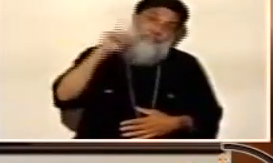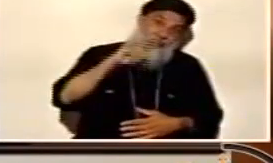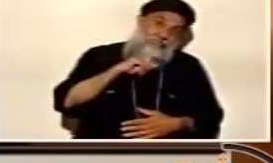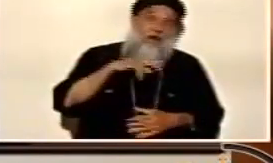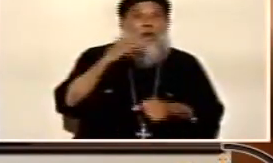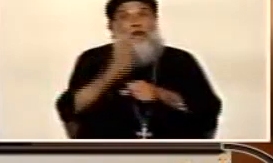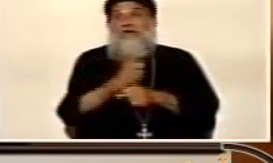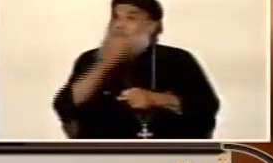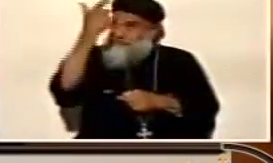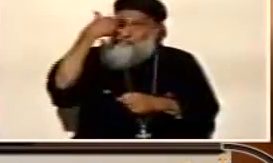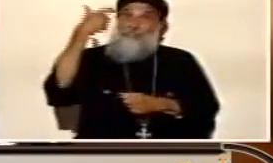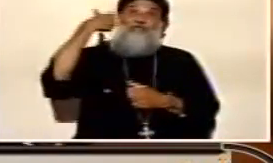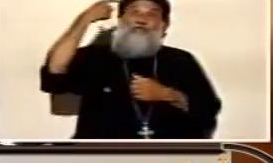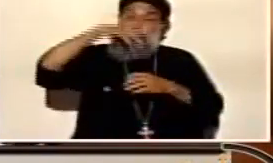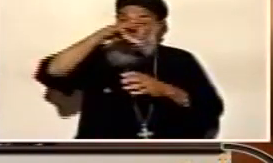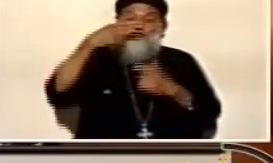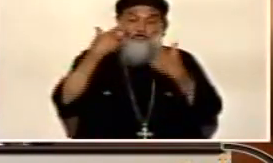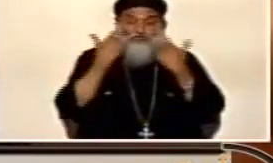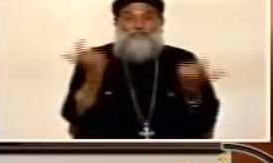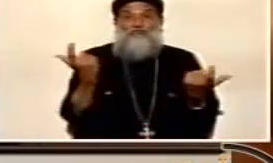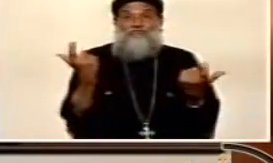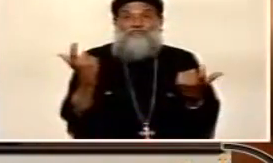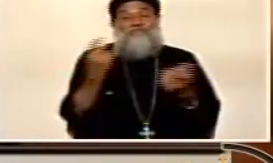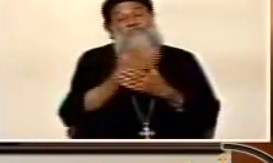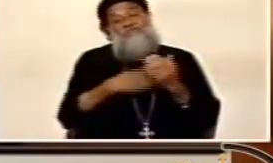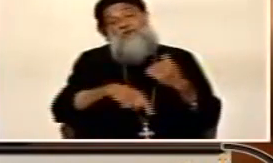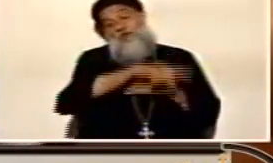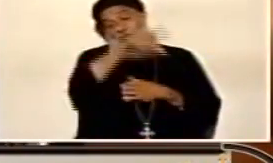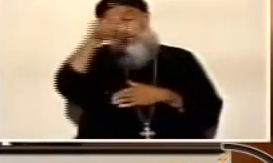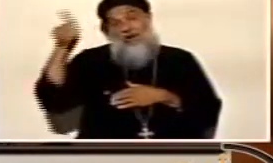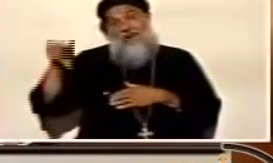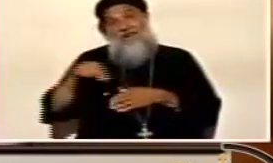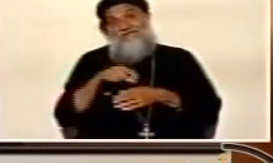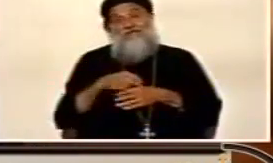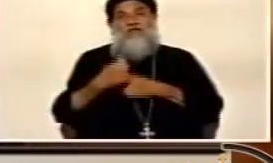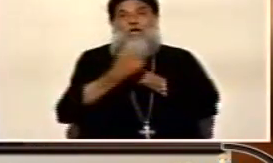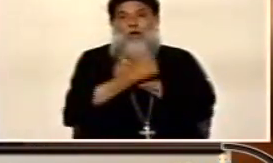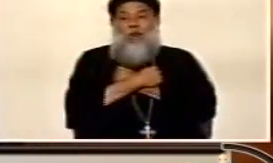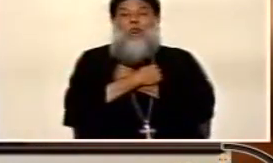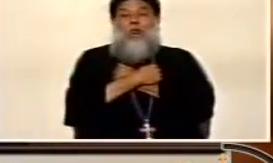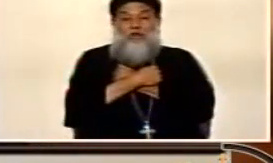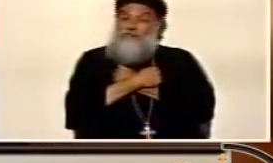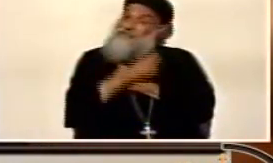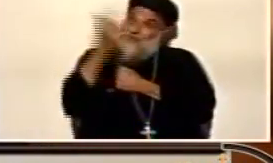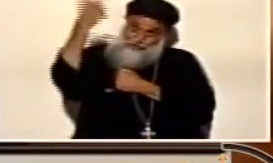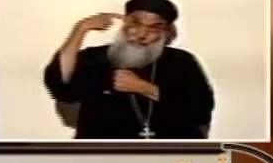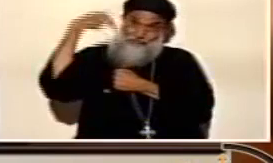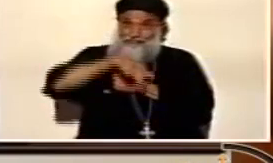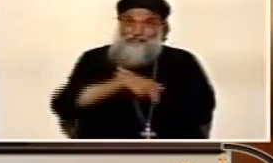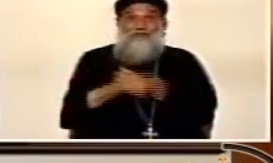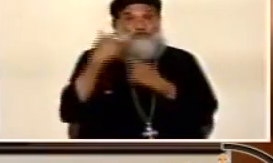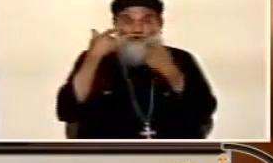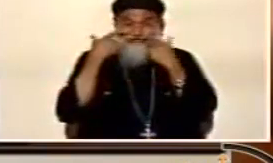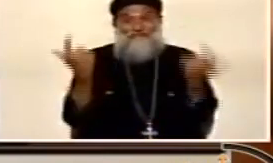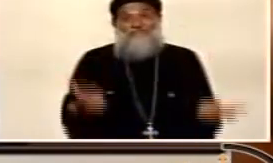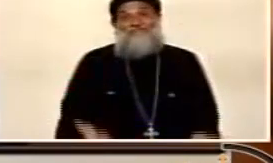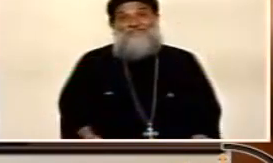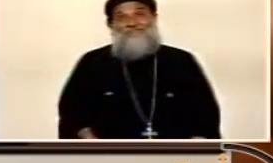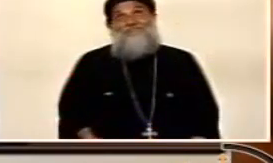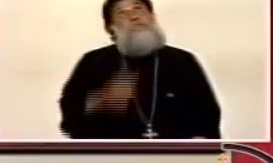يعطي نور القمر للعالم كله، الوثني واللي بيؤمن واللي ما بيؤمنش واللي بيلحد،